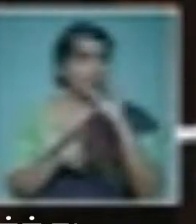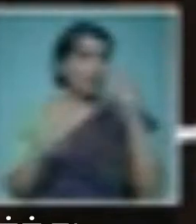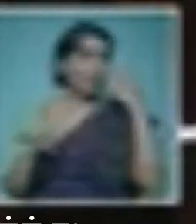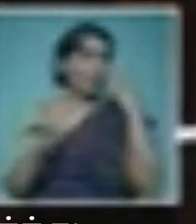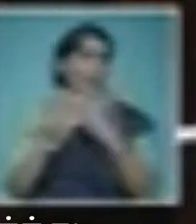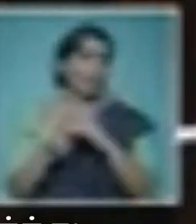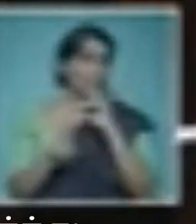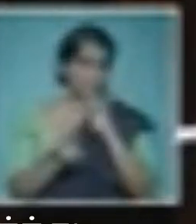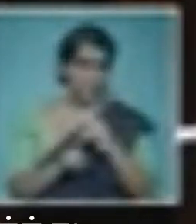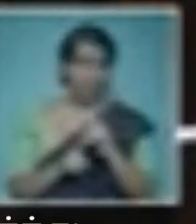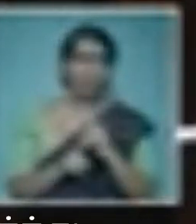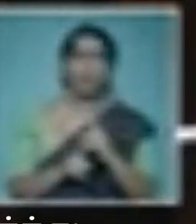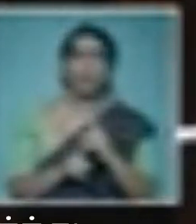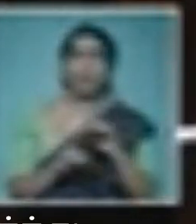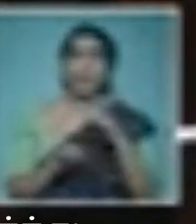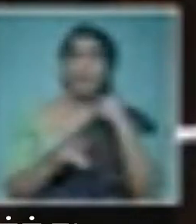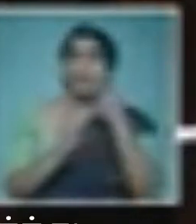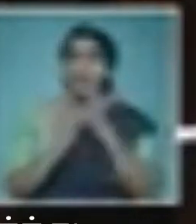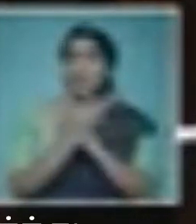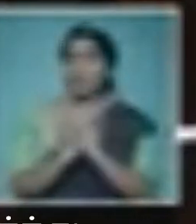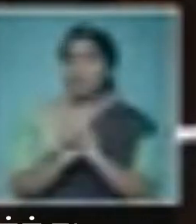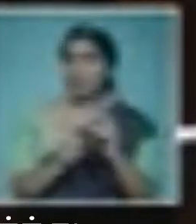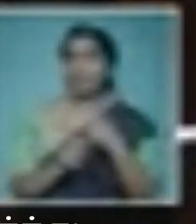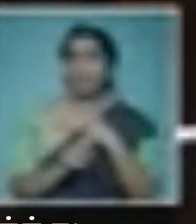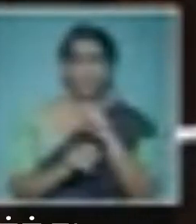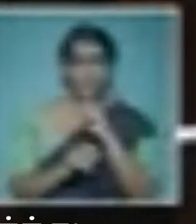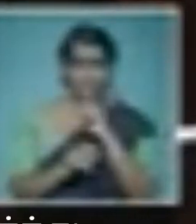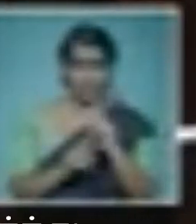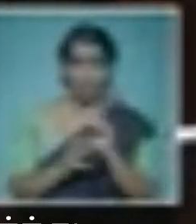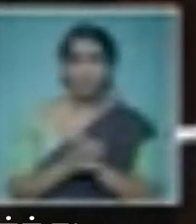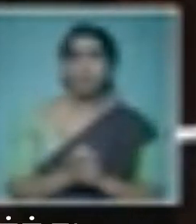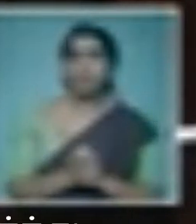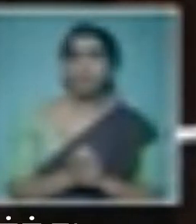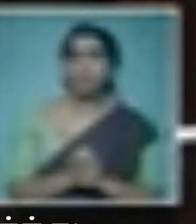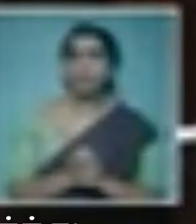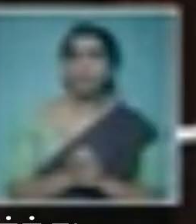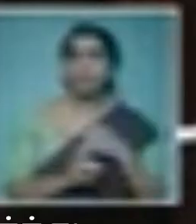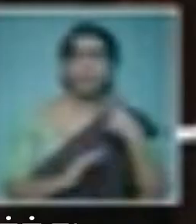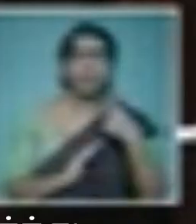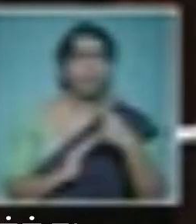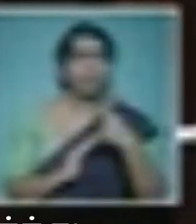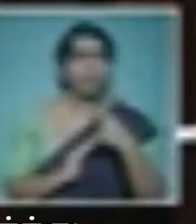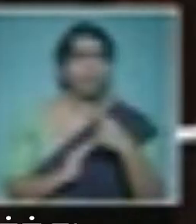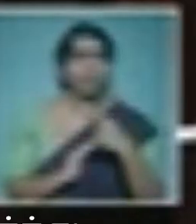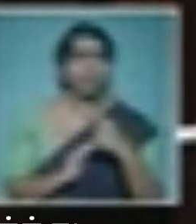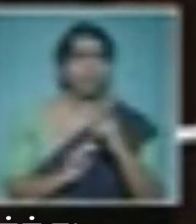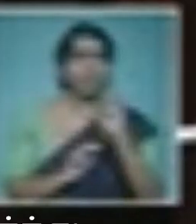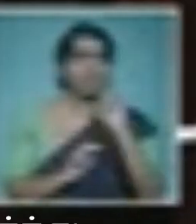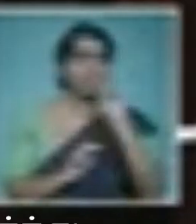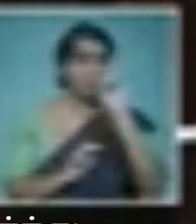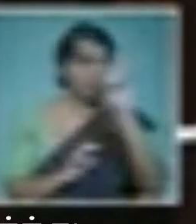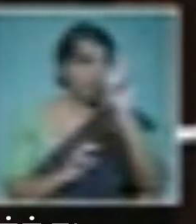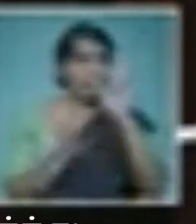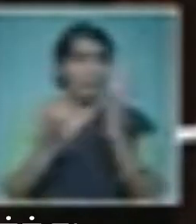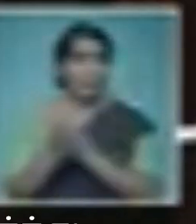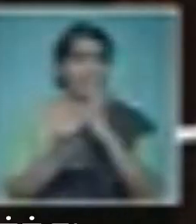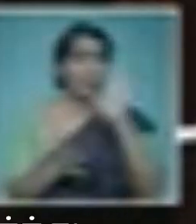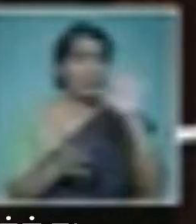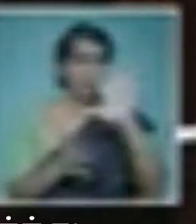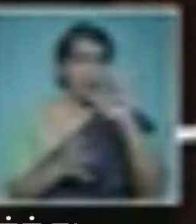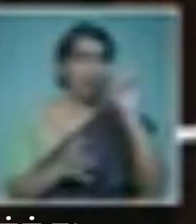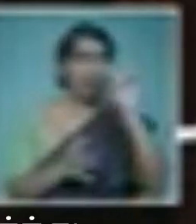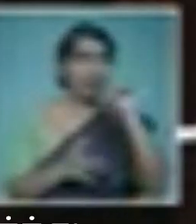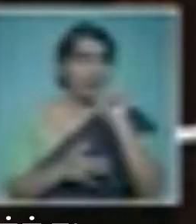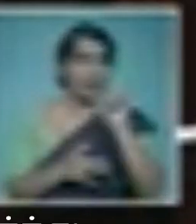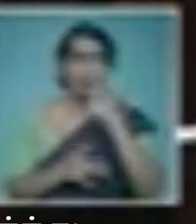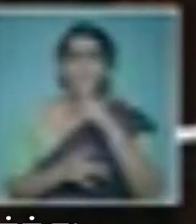තියෙනවා සමාජ මාධ්‍ය තිබ්බ කියලා කතාව මම ඒ කියවන්නම් රට ගොඩ ඒක 3.4 පිටු අංක පහේ තියෙනවා රට ගොඩ